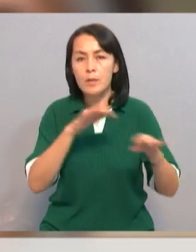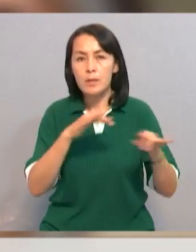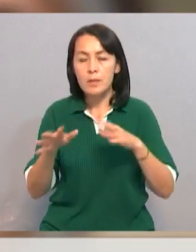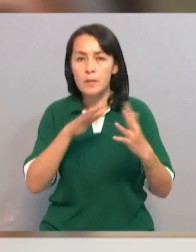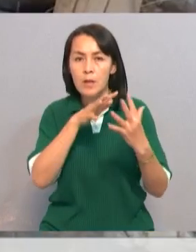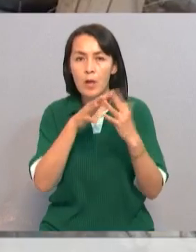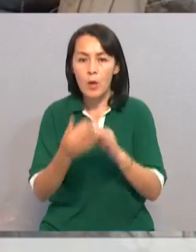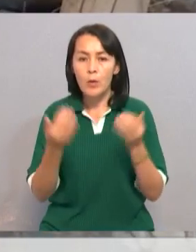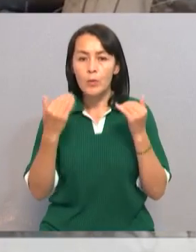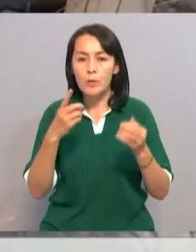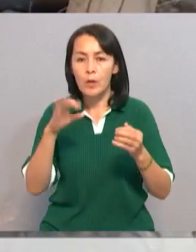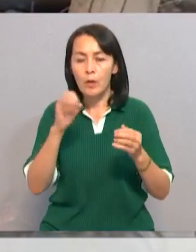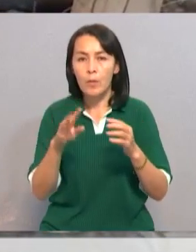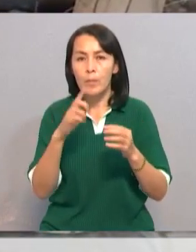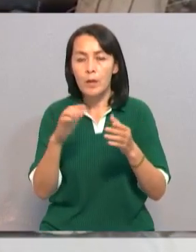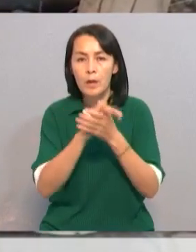полках